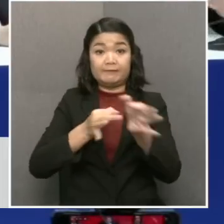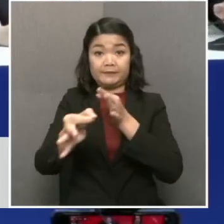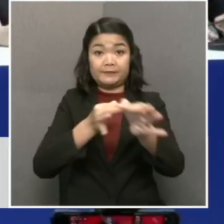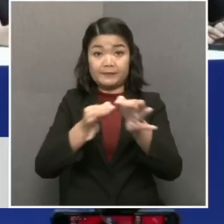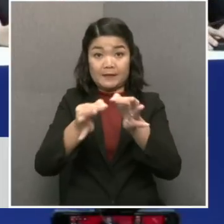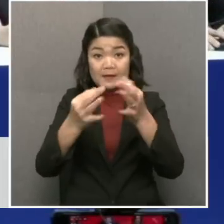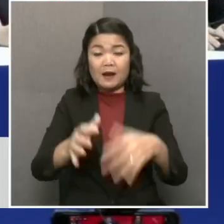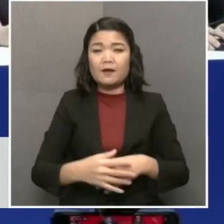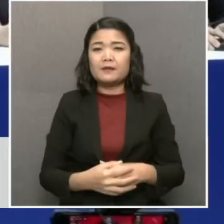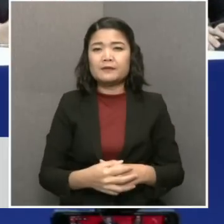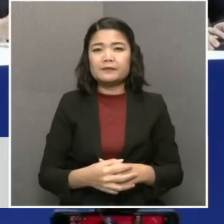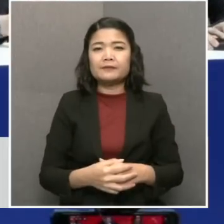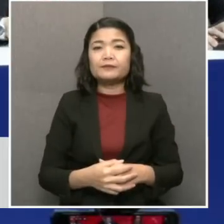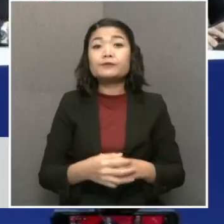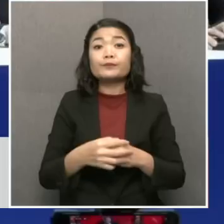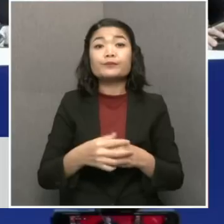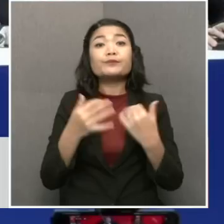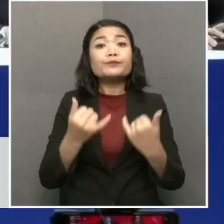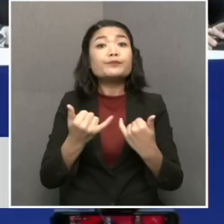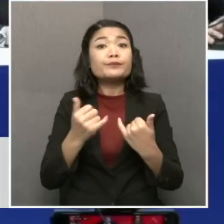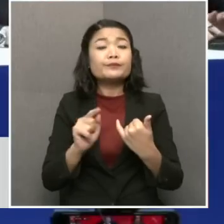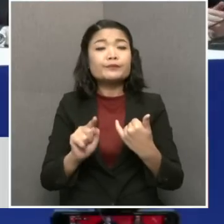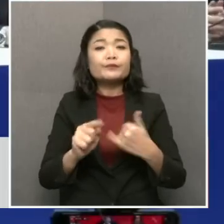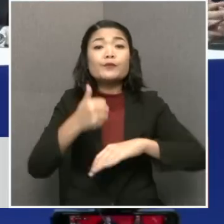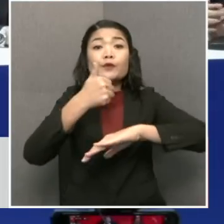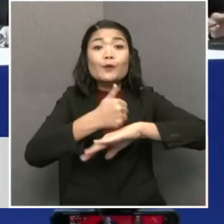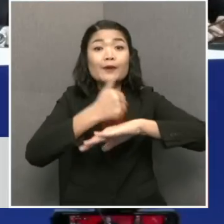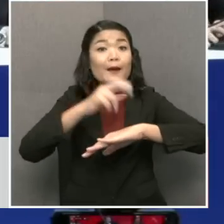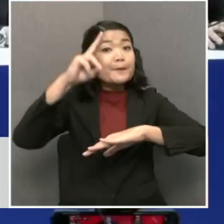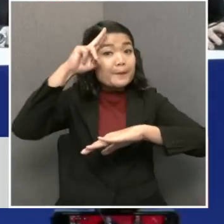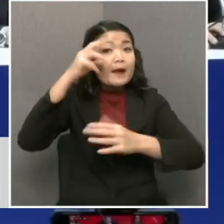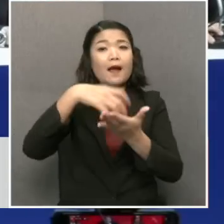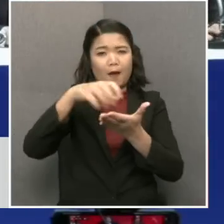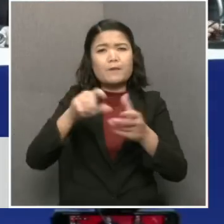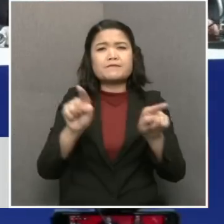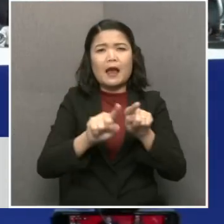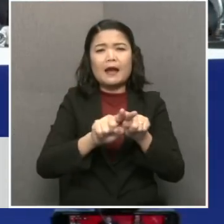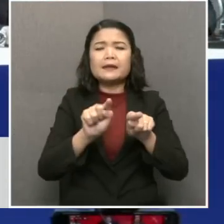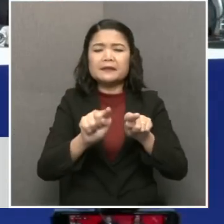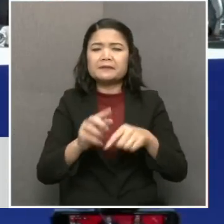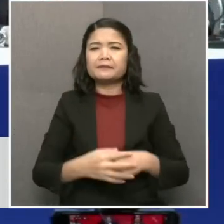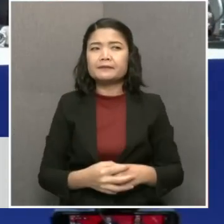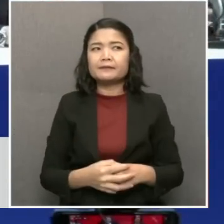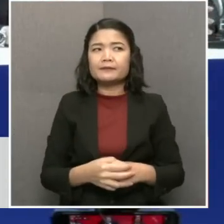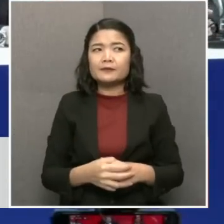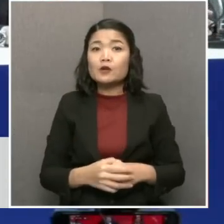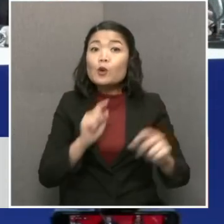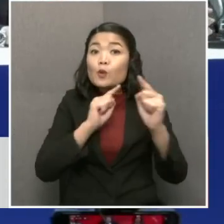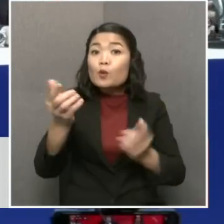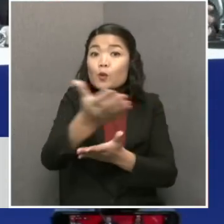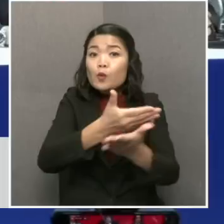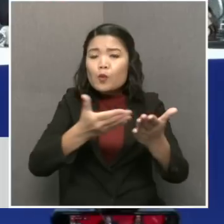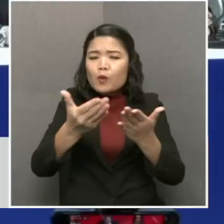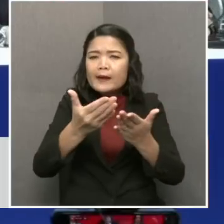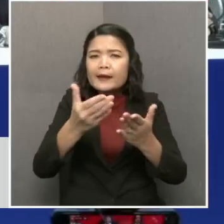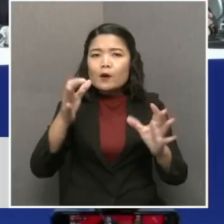ว่าเป็นอย่างนั้นเพราะฉะนั้นวันนี้เหมือนที่ท่านหัวหน้าชลน่านได้บอกไปไม่ได้มีการพูดเรื่องอื่น